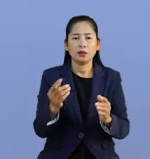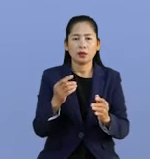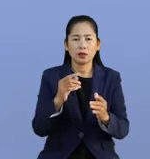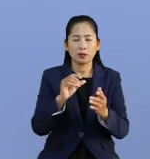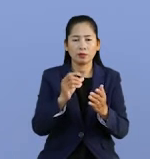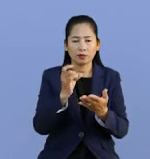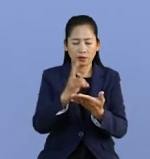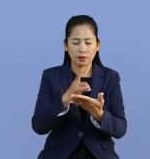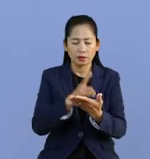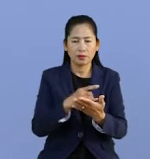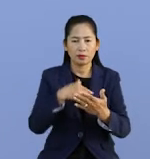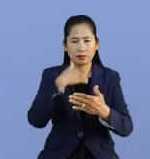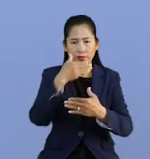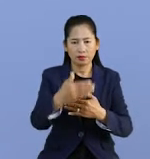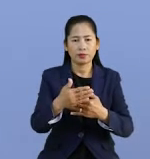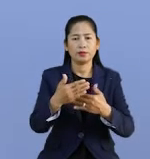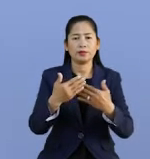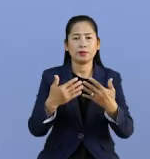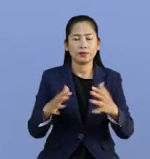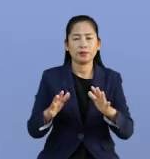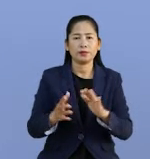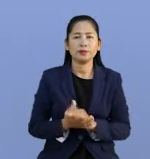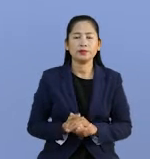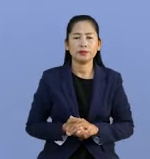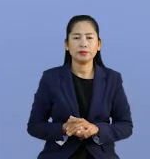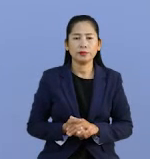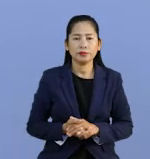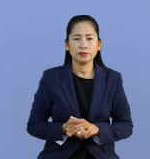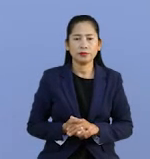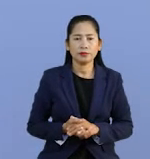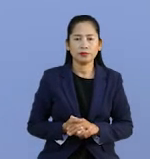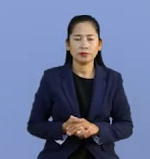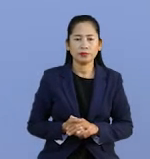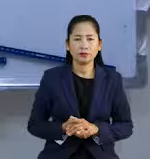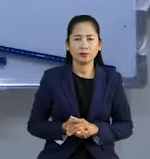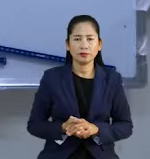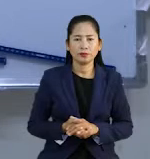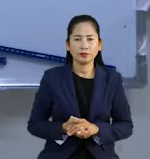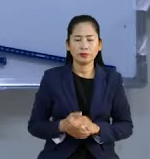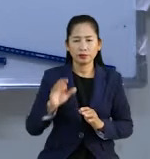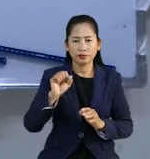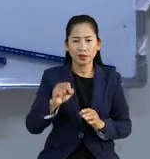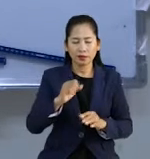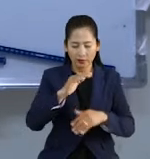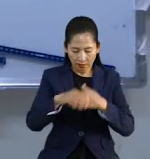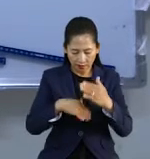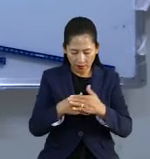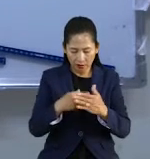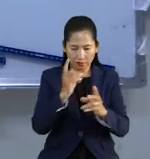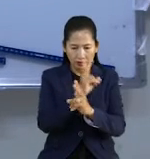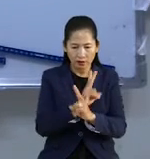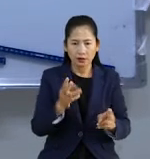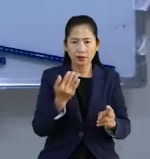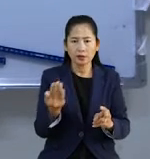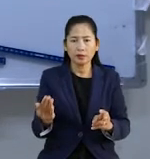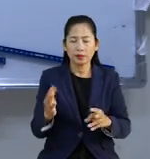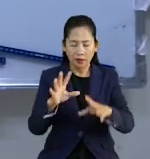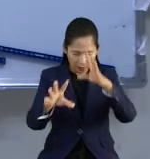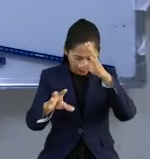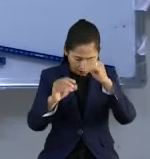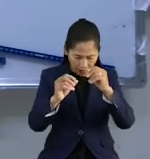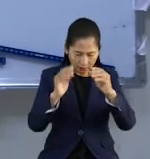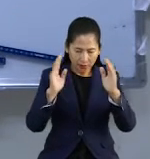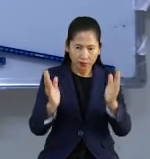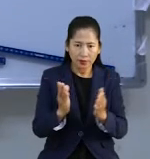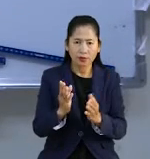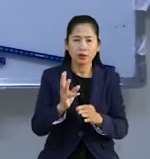ដល់ខ្លឹមសារមេរៀនក្រោយពេលកូនរៀបចំសម្ភារៈរួចបាទកូនរៀបចំសម្ភារៈទៅបាទកូនទាំងអស់គ្នាបានត្រៀមសម្ភារៈសិក្សាតា